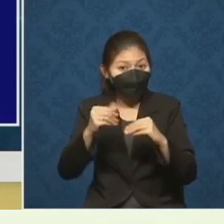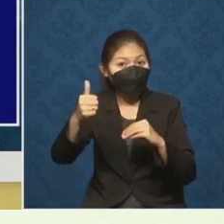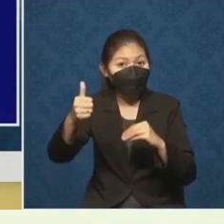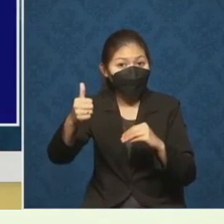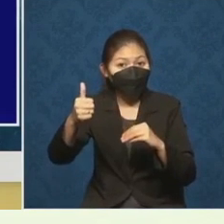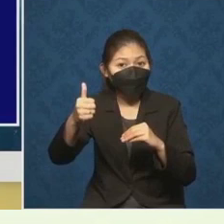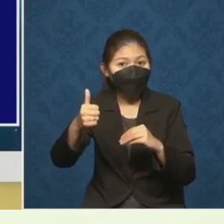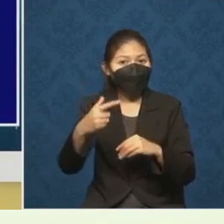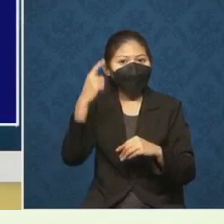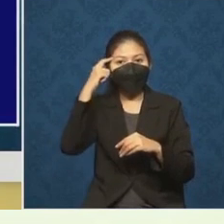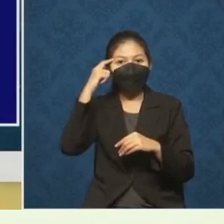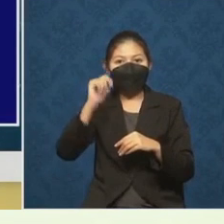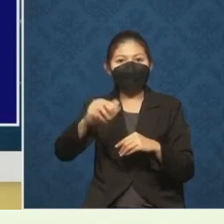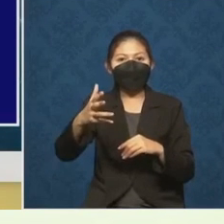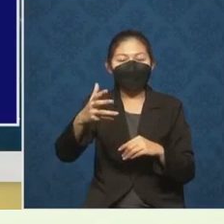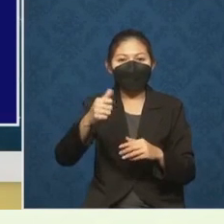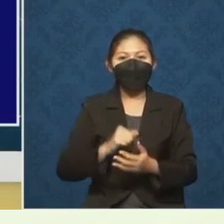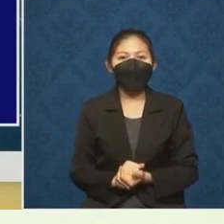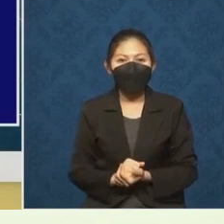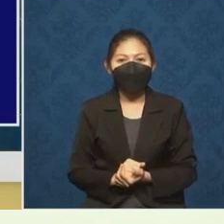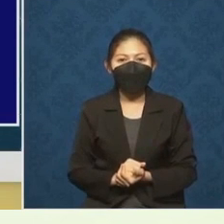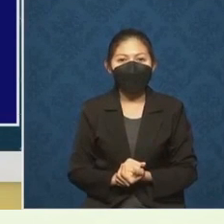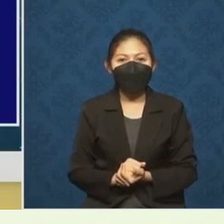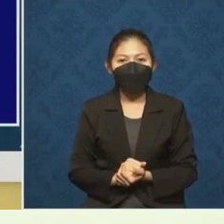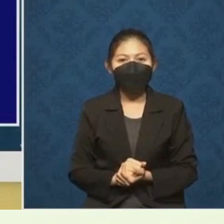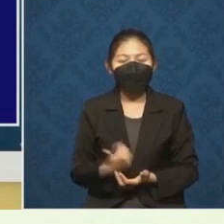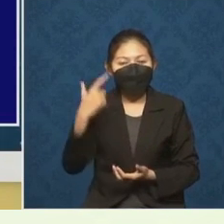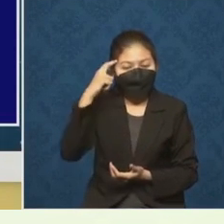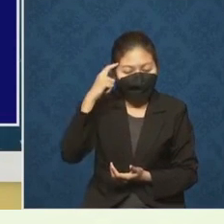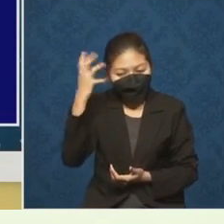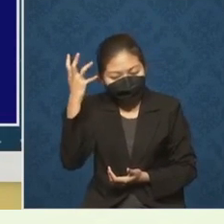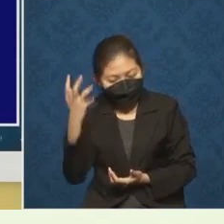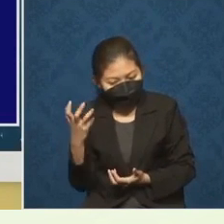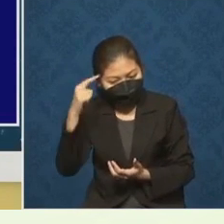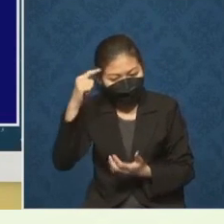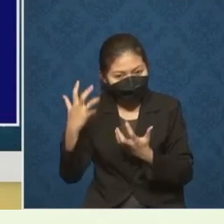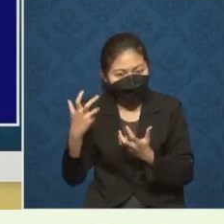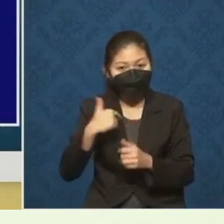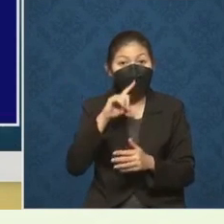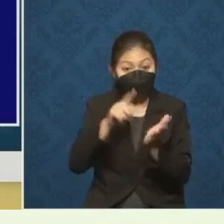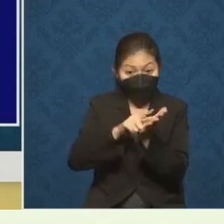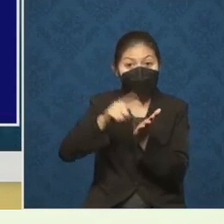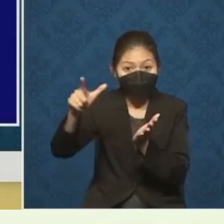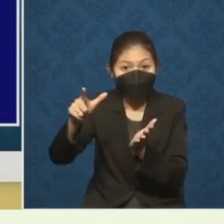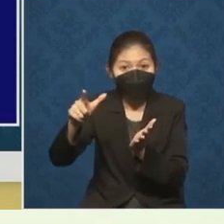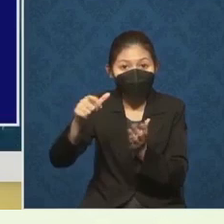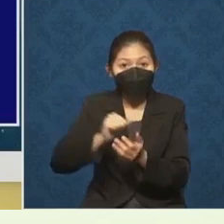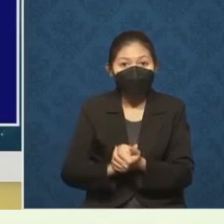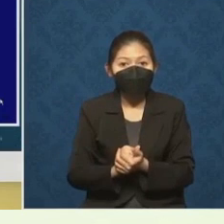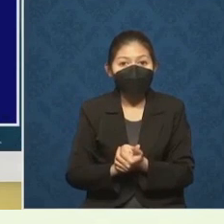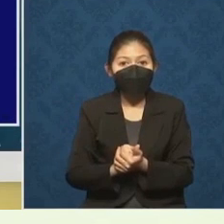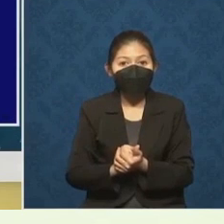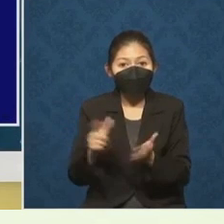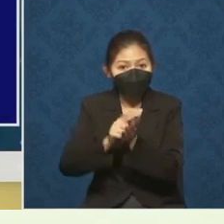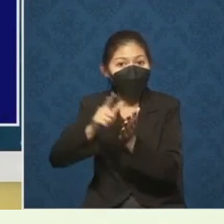มว่าคงไม่มีนะครับนะจึงคิดหนักนะครับแล้วลาออกอ่ะถ้าลาออกก็เป็นสั